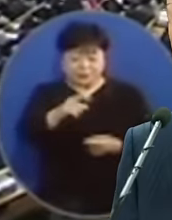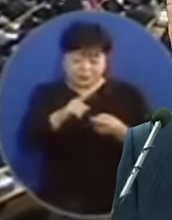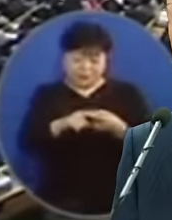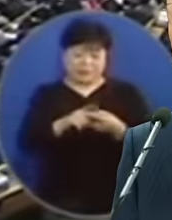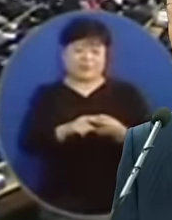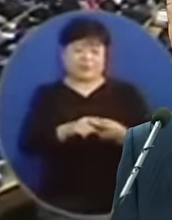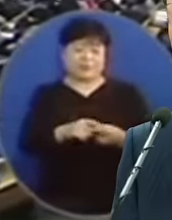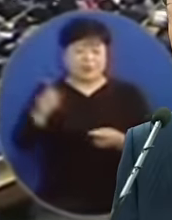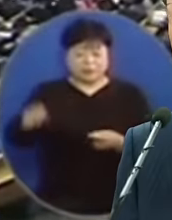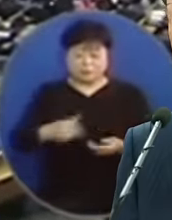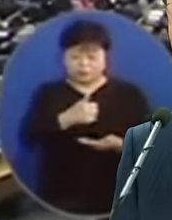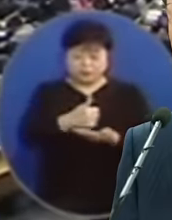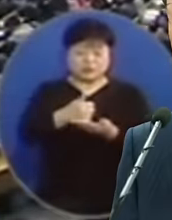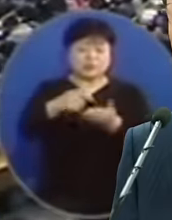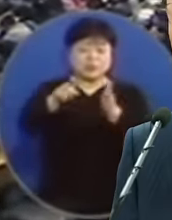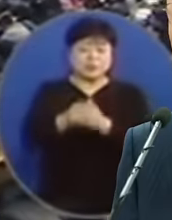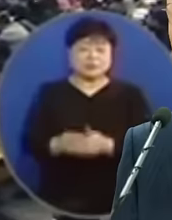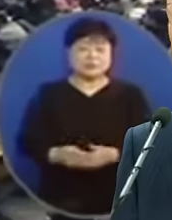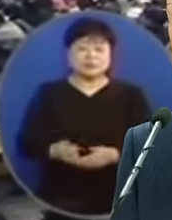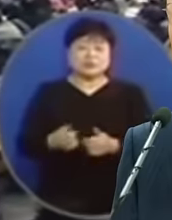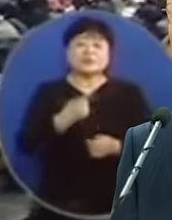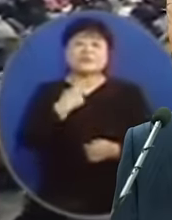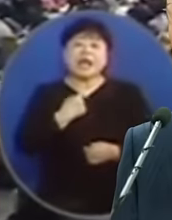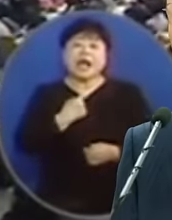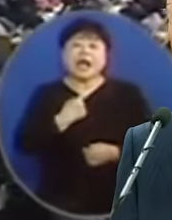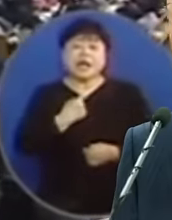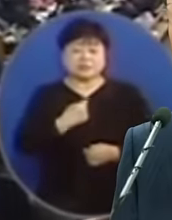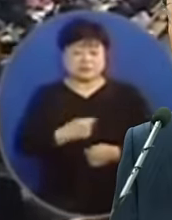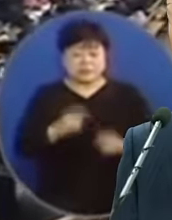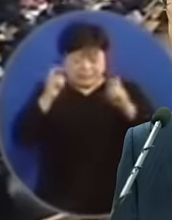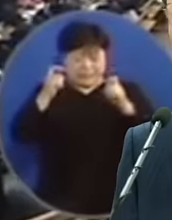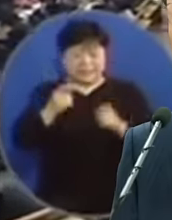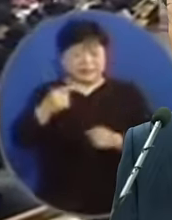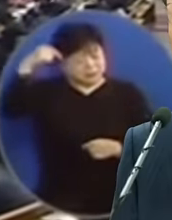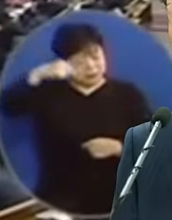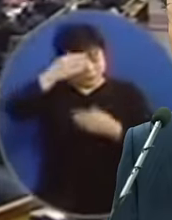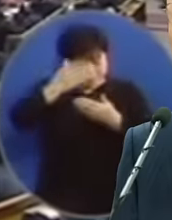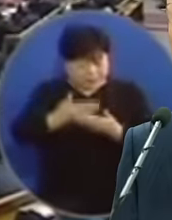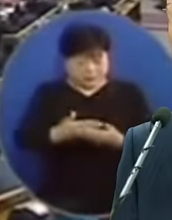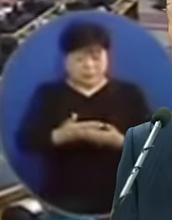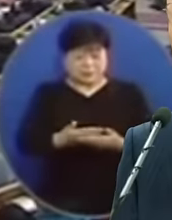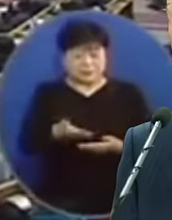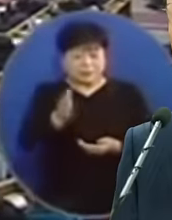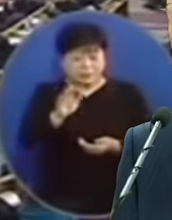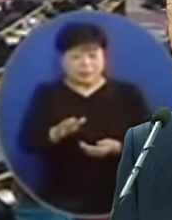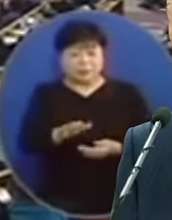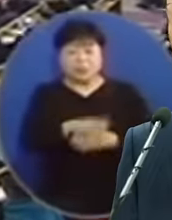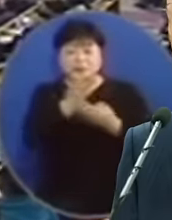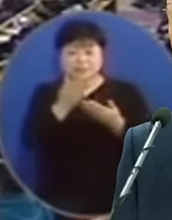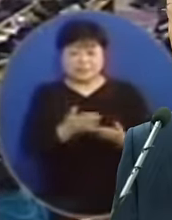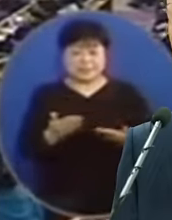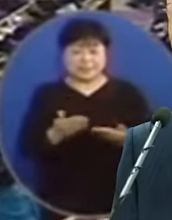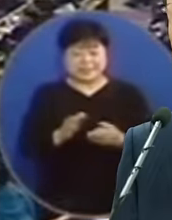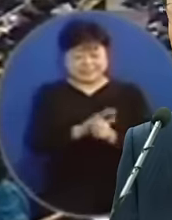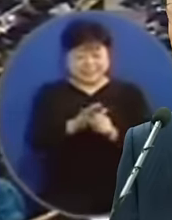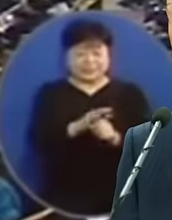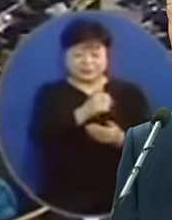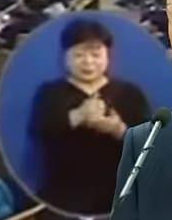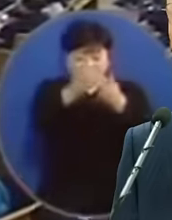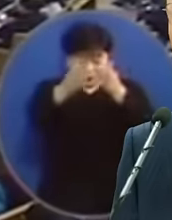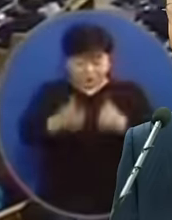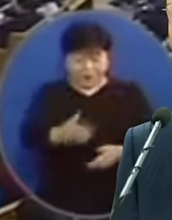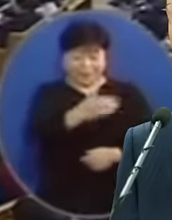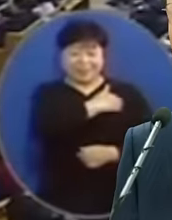우리가 종일 주를 위하여 죽임을 당케 되며 도살할 양같이 여김을 받았나이다함과 같으니라. 그러나 이 모든 일에 우리를 사랑하신 이로 말미암아